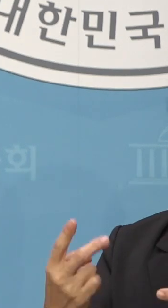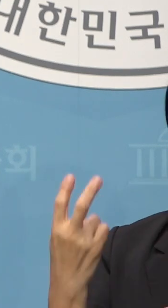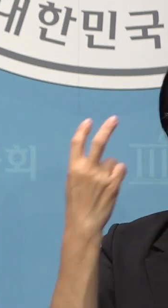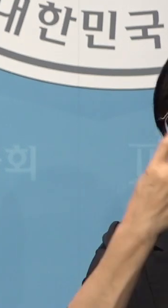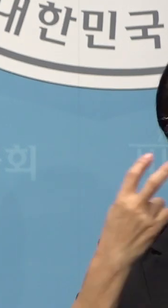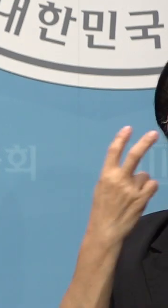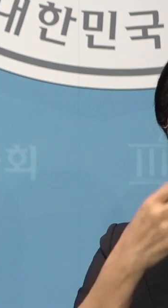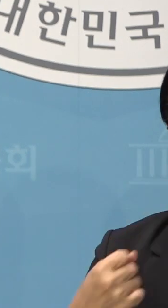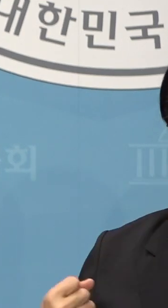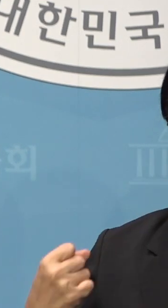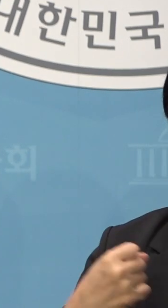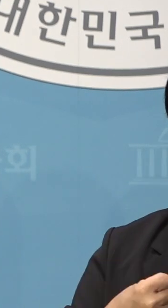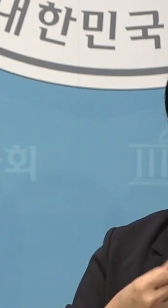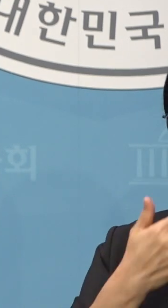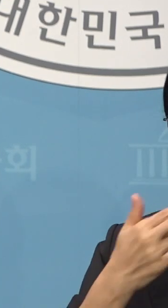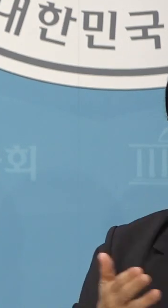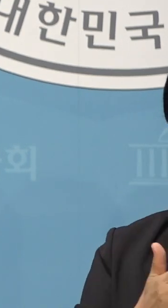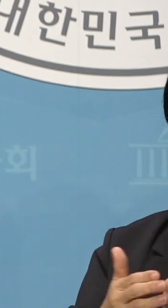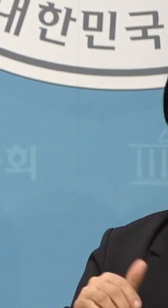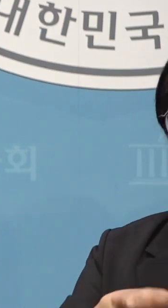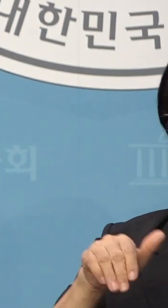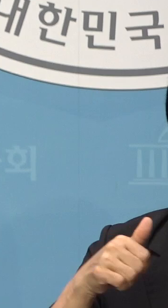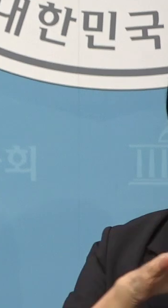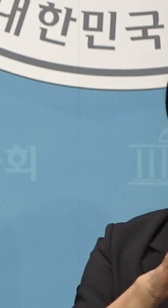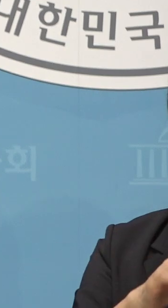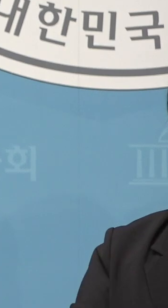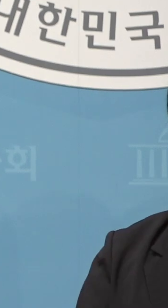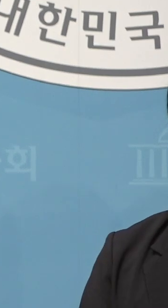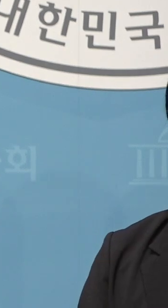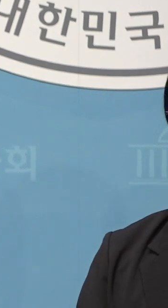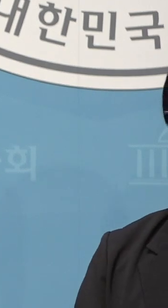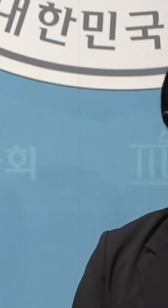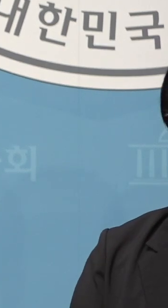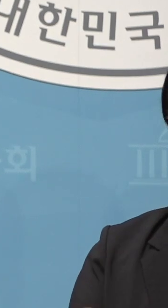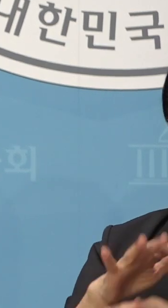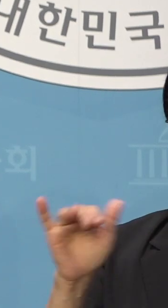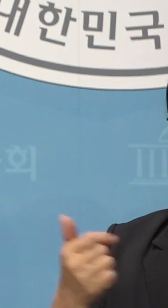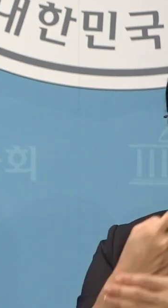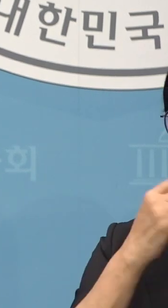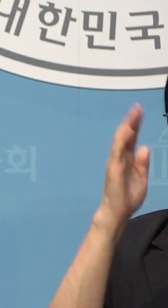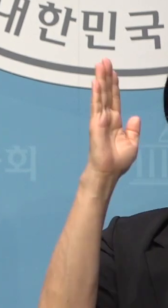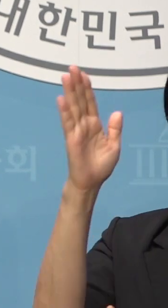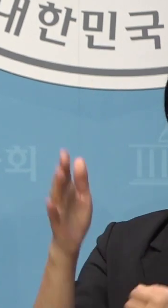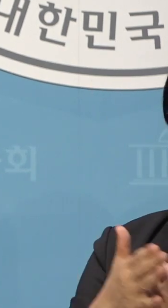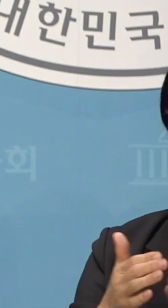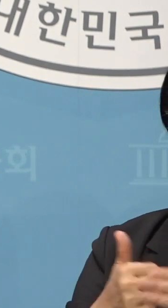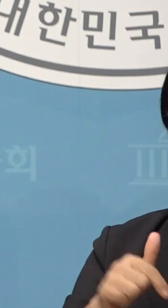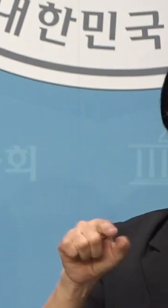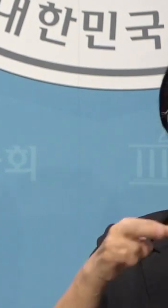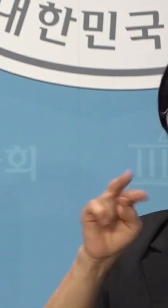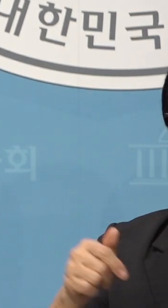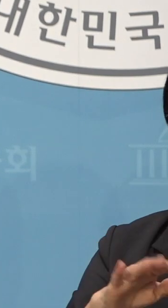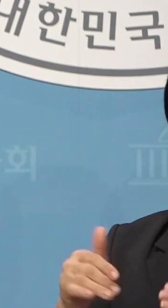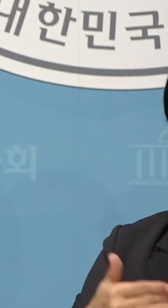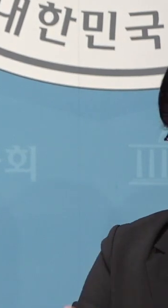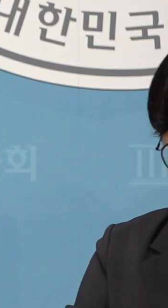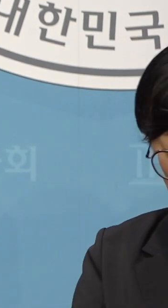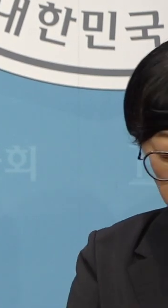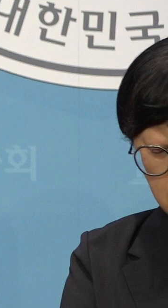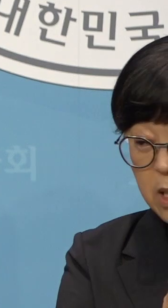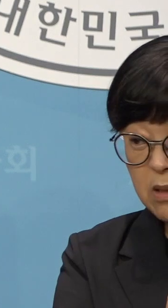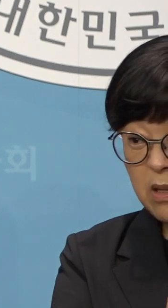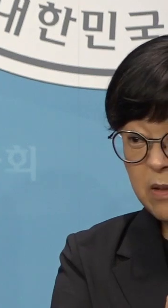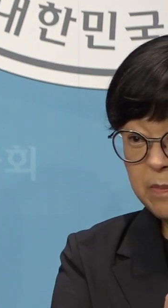보호장구도 입히지 않고 물속으로 떠밀었습니다. 장병들의 증언에 따르면 바둑판식으로 무릎 아래까지